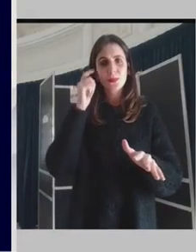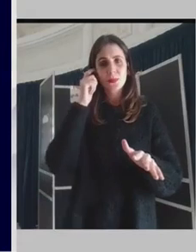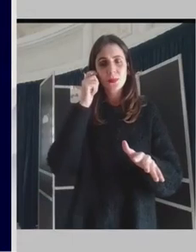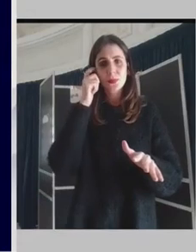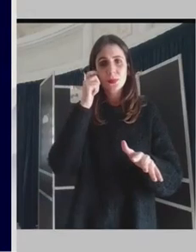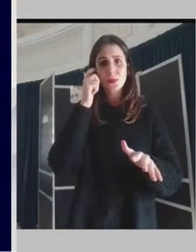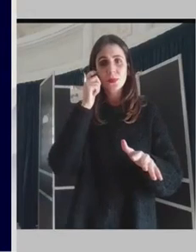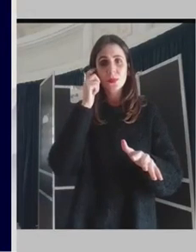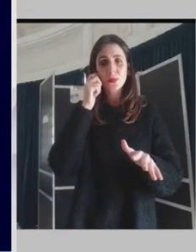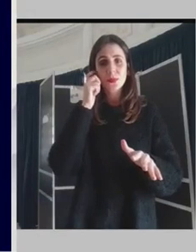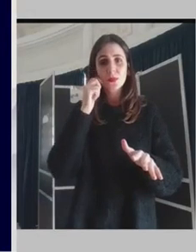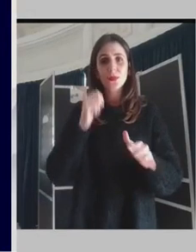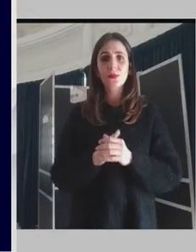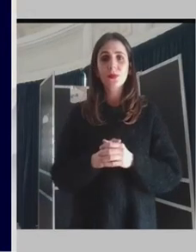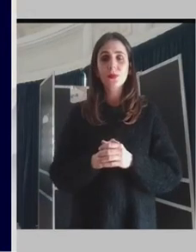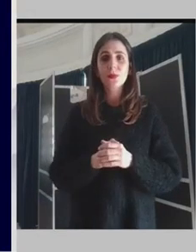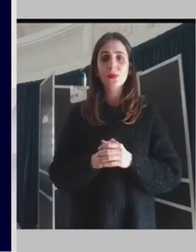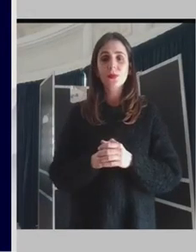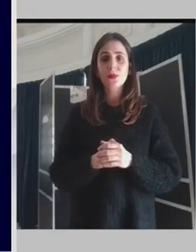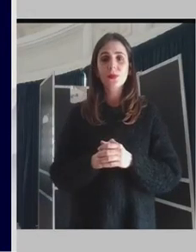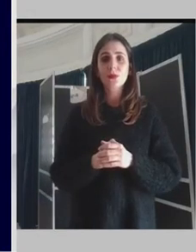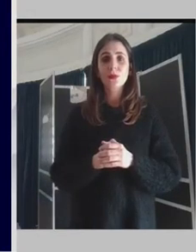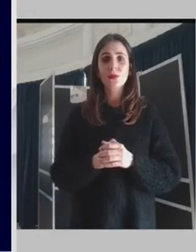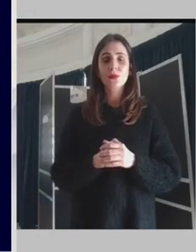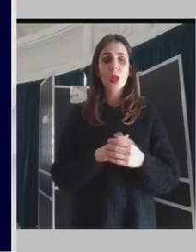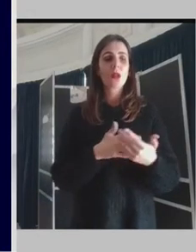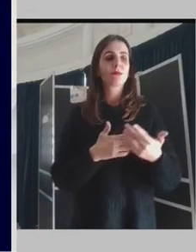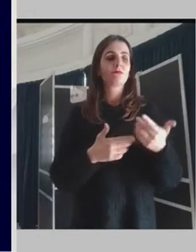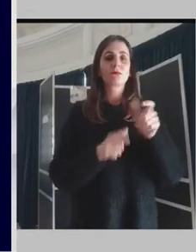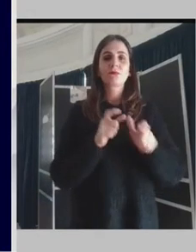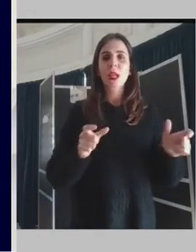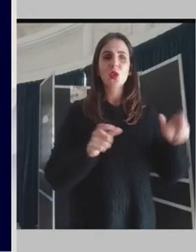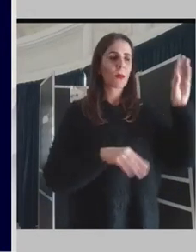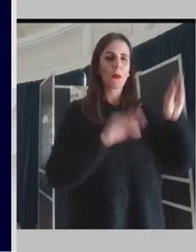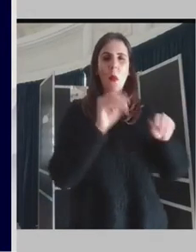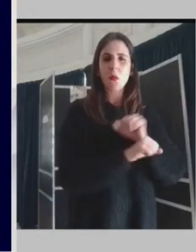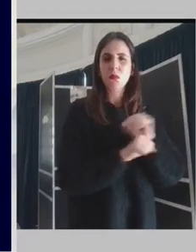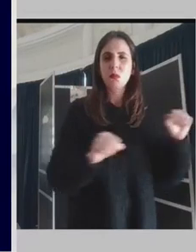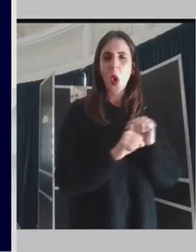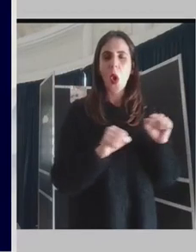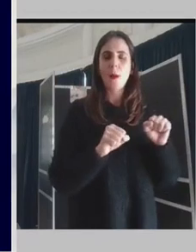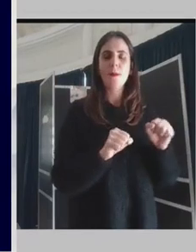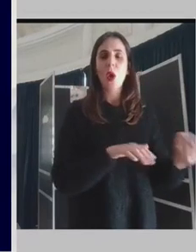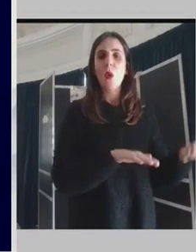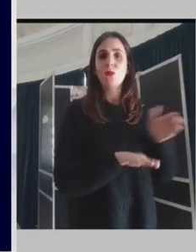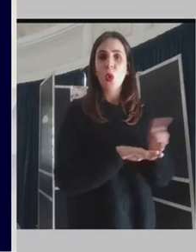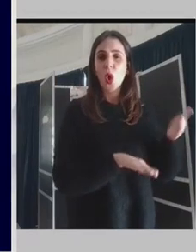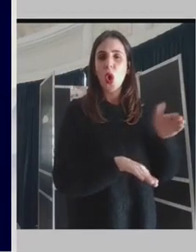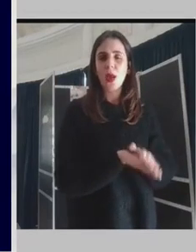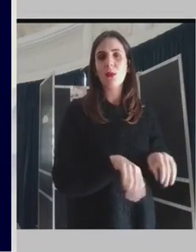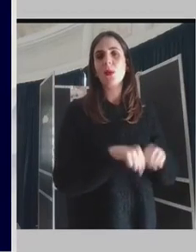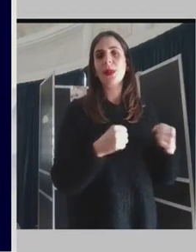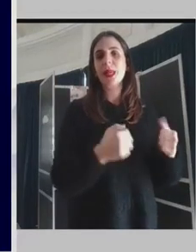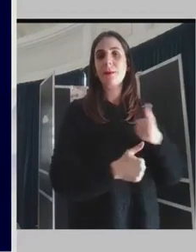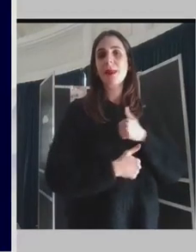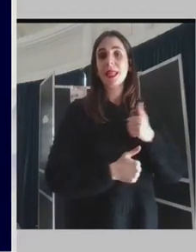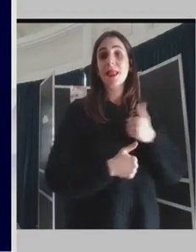l'equivalente dei morti per combattimenti, bombardamenti, eccetera, quindi per le cause militari,